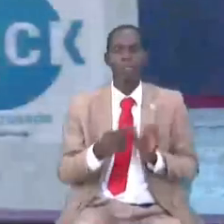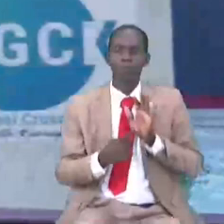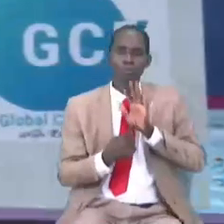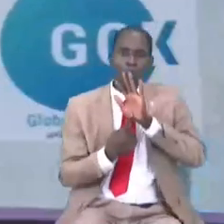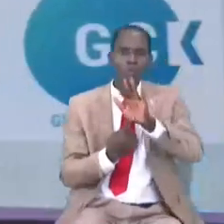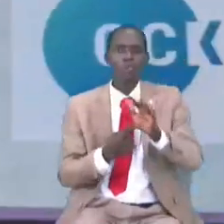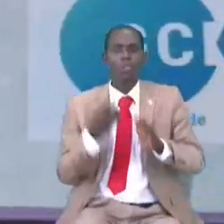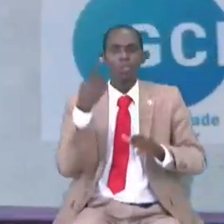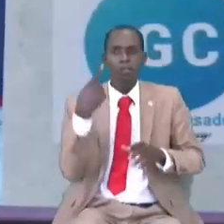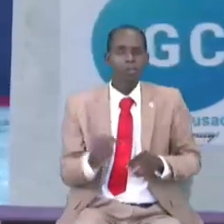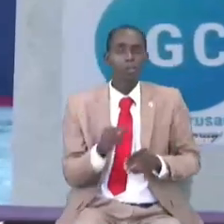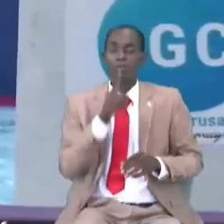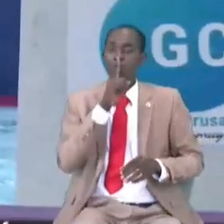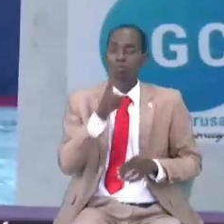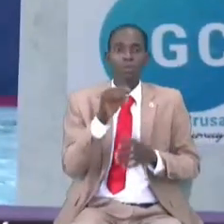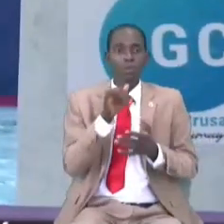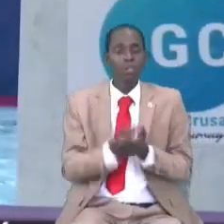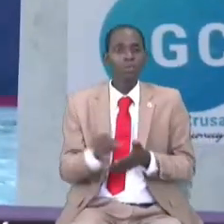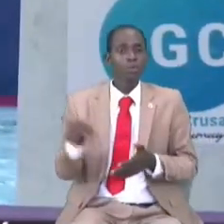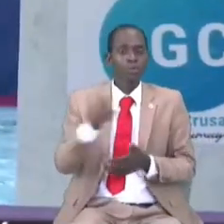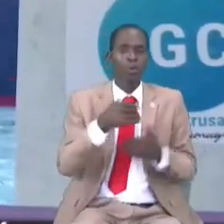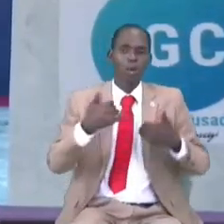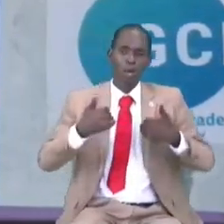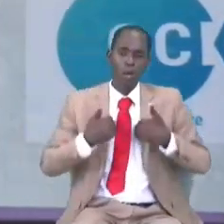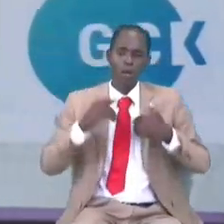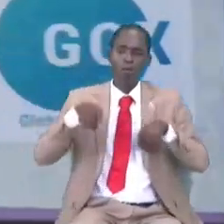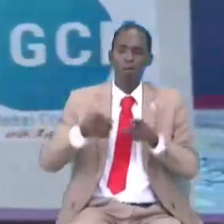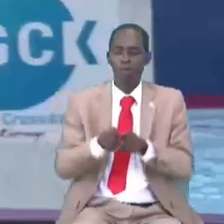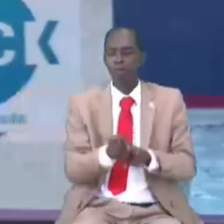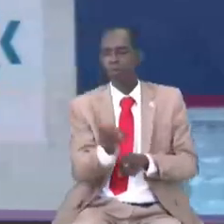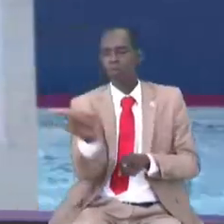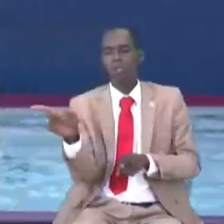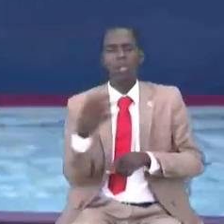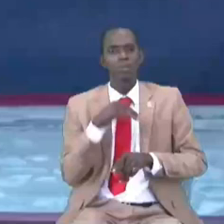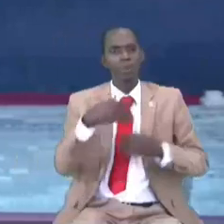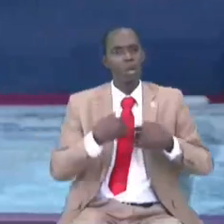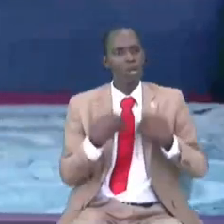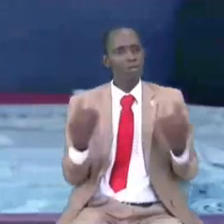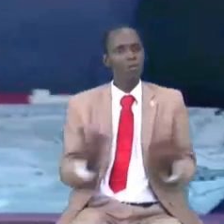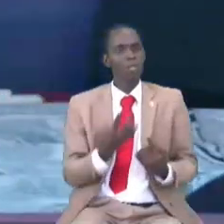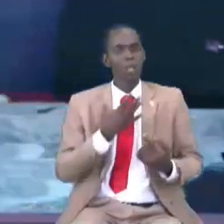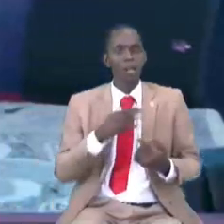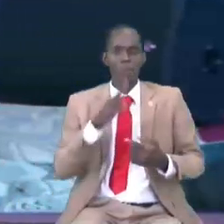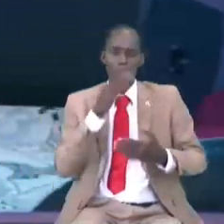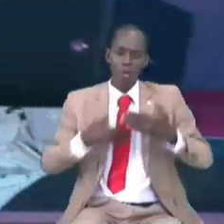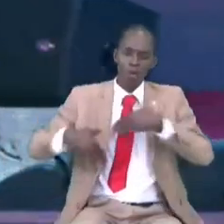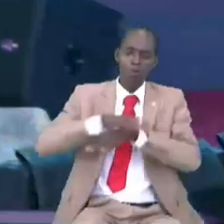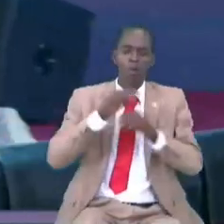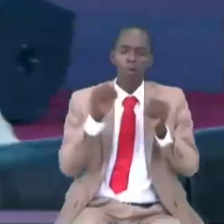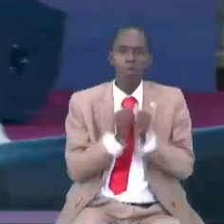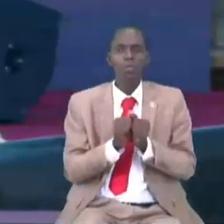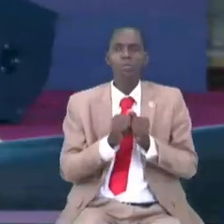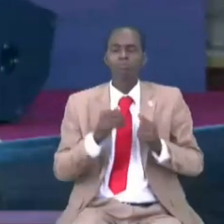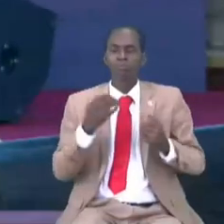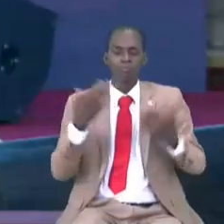que vous êtes égarés et que vous avez péché. Et que vous devez vous couvrir de sacs, crie à Dieu